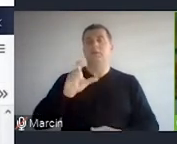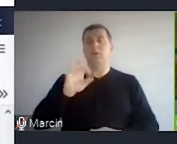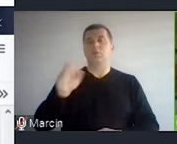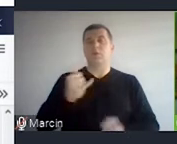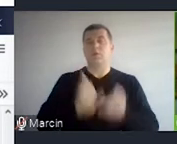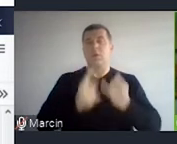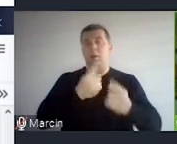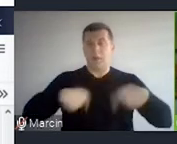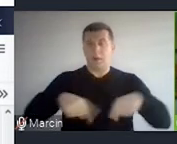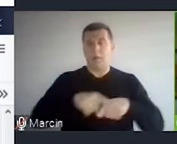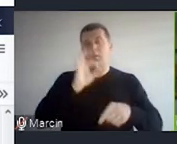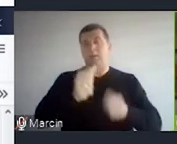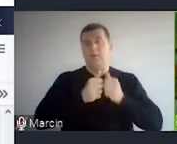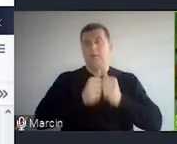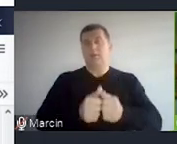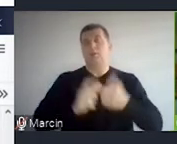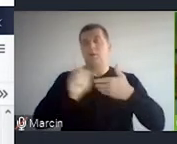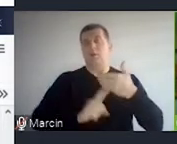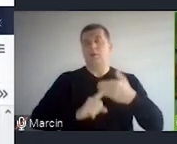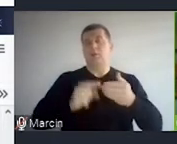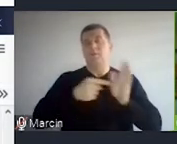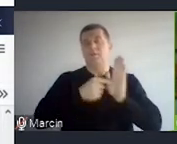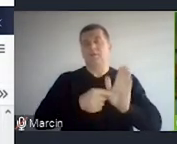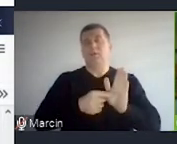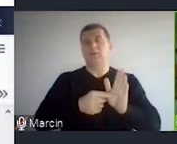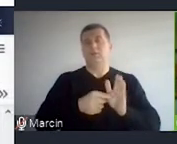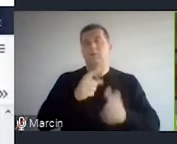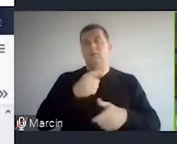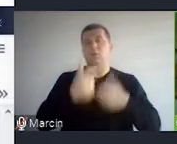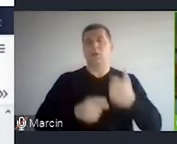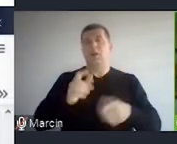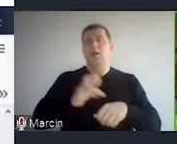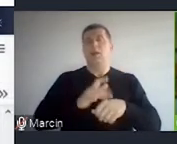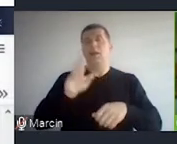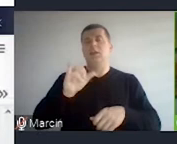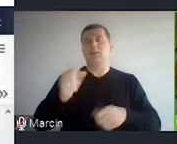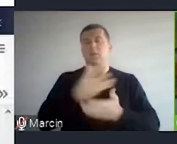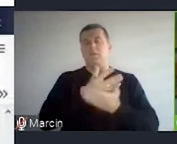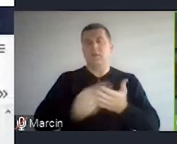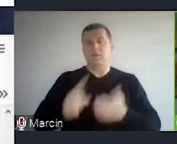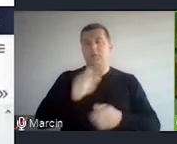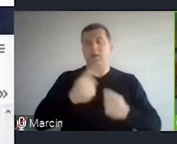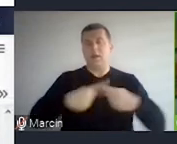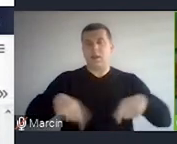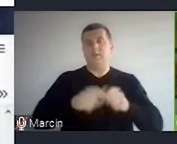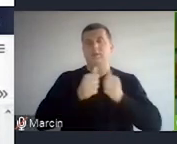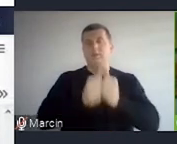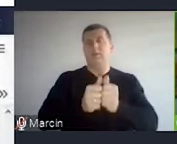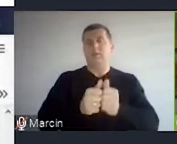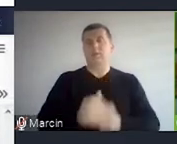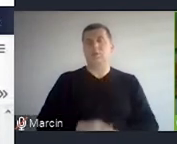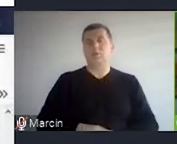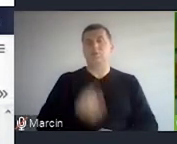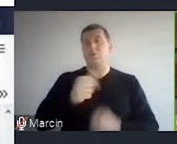beneficjent zrealizuje zadanie i rozliczy wskaźnik, rozlicza zryczałtowane wynagrodzenie za realizację zadania.